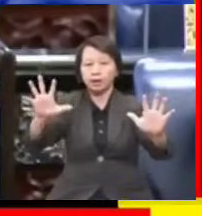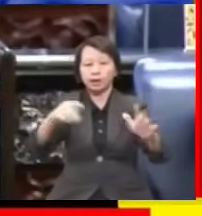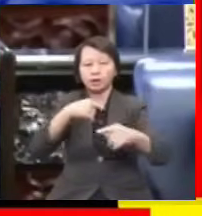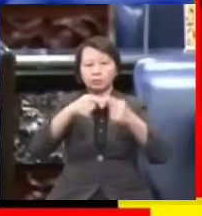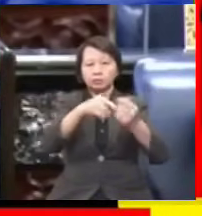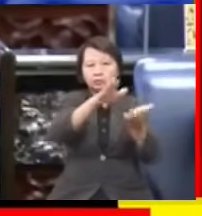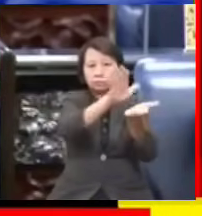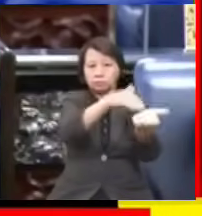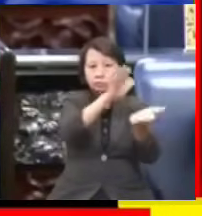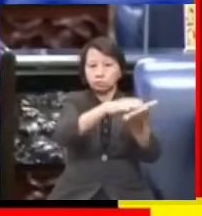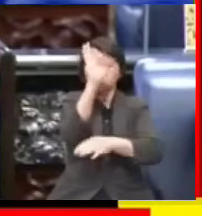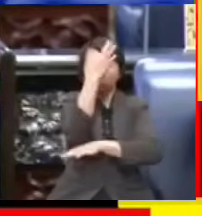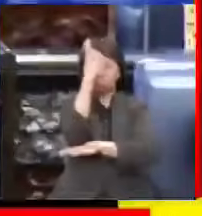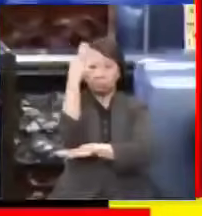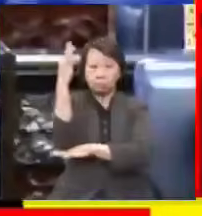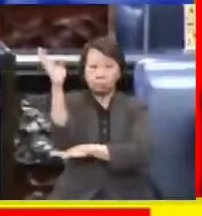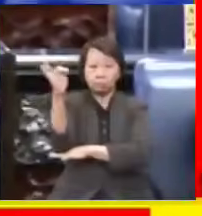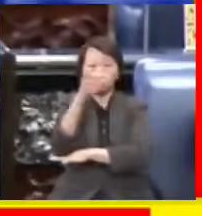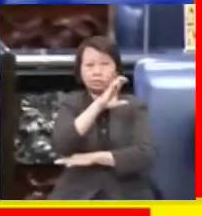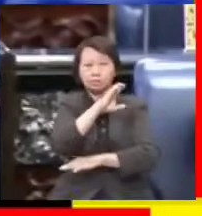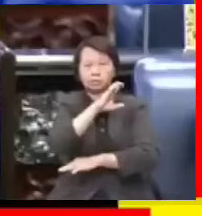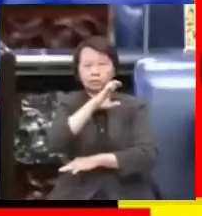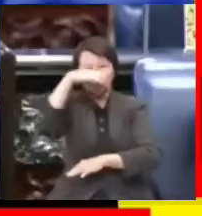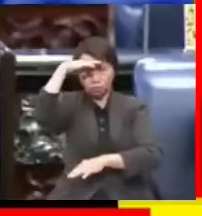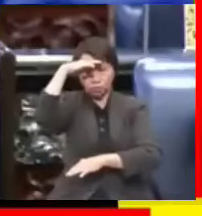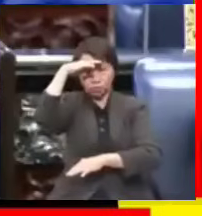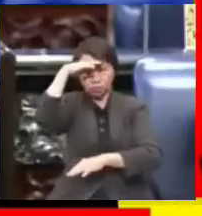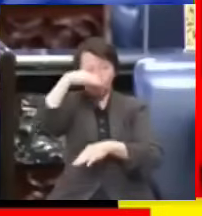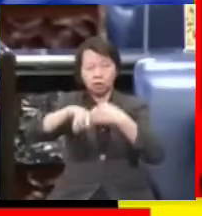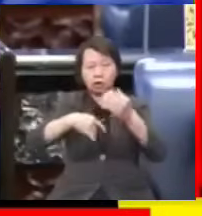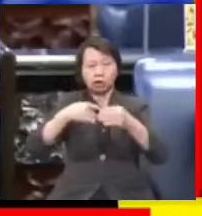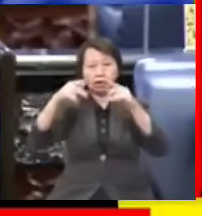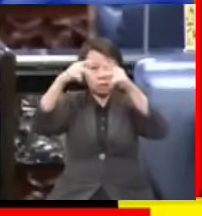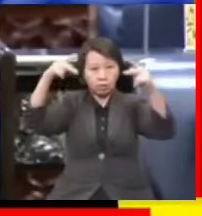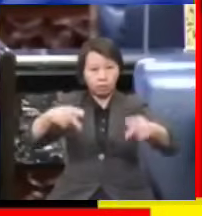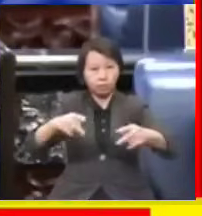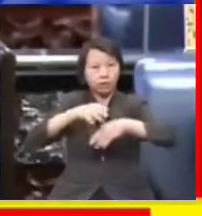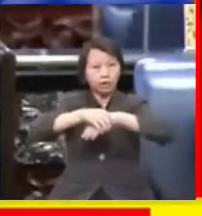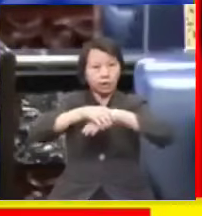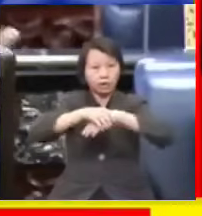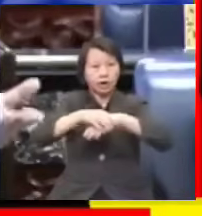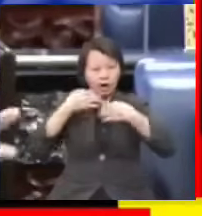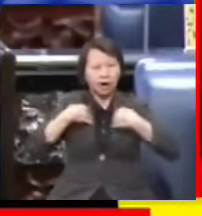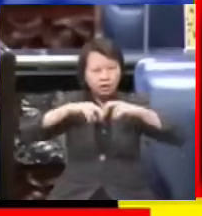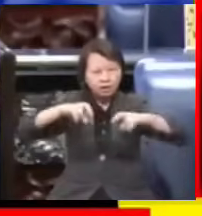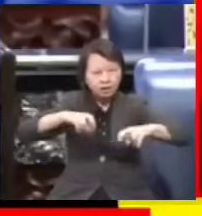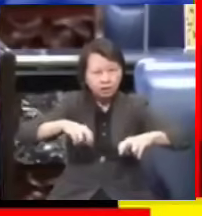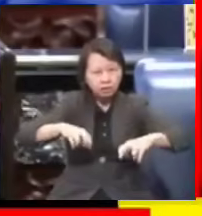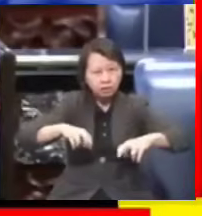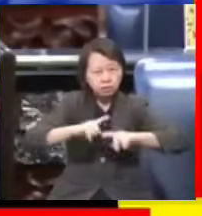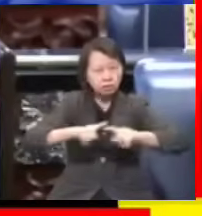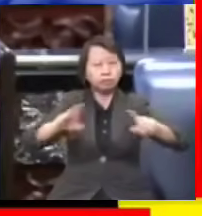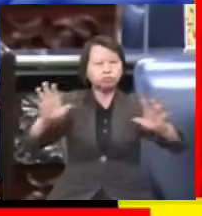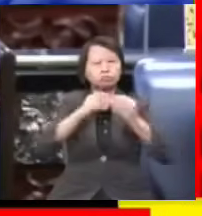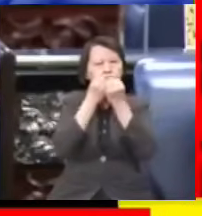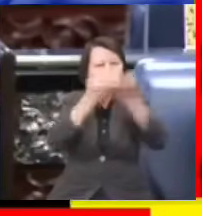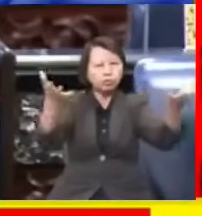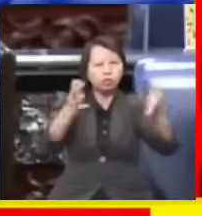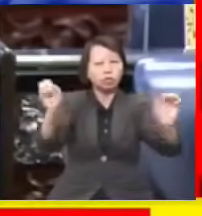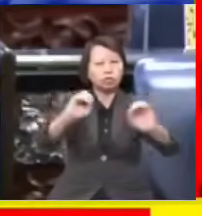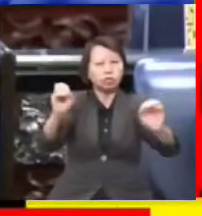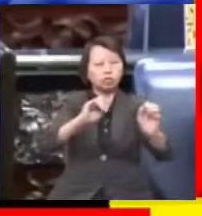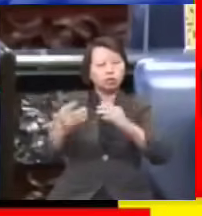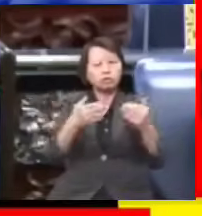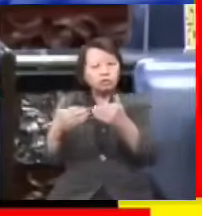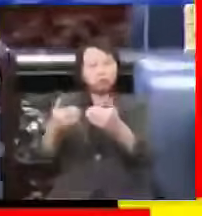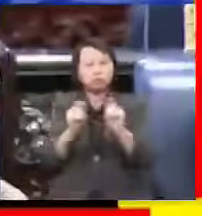Casino Fraud City, polis rekod keterangan petugas portal bahasa Inggeris. Sudah ada siasatan tetapi tidak ada pengumuman dan tidak ada